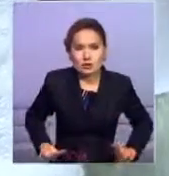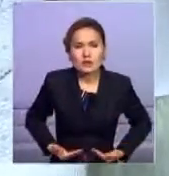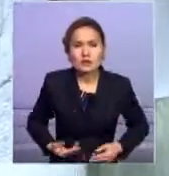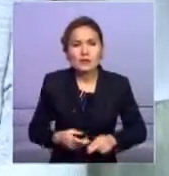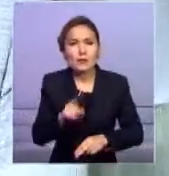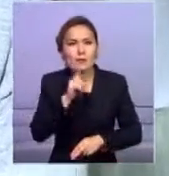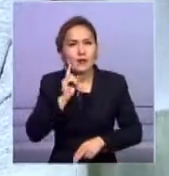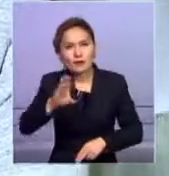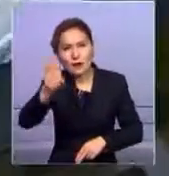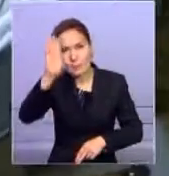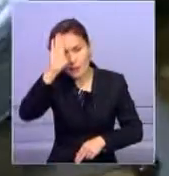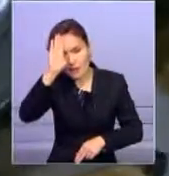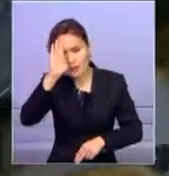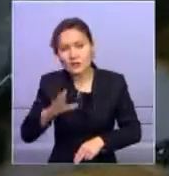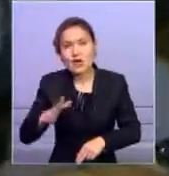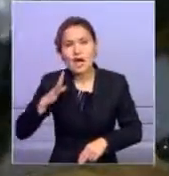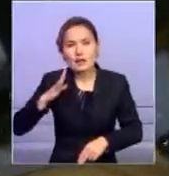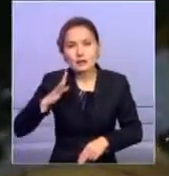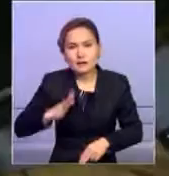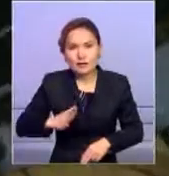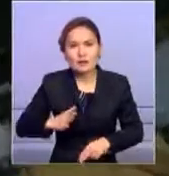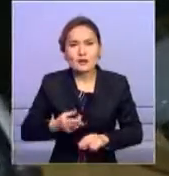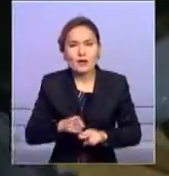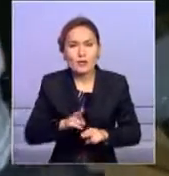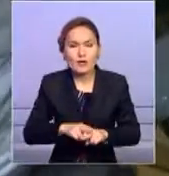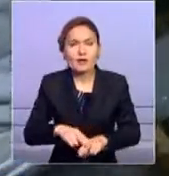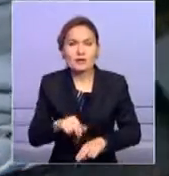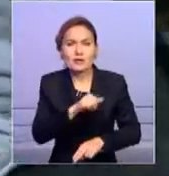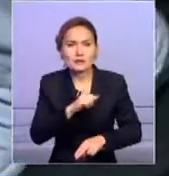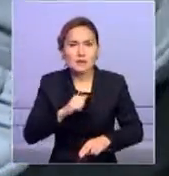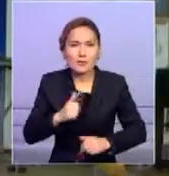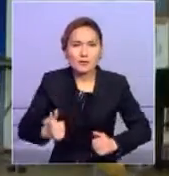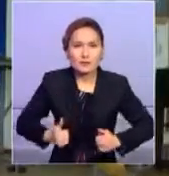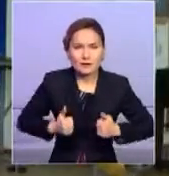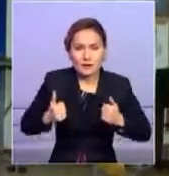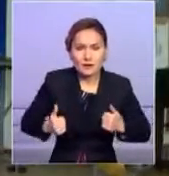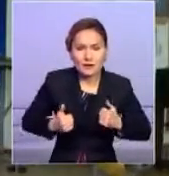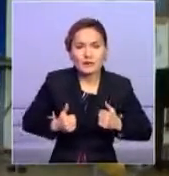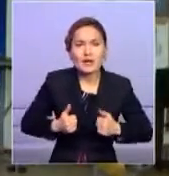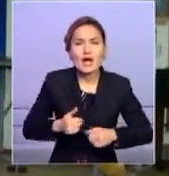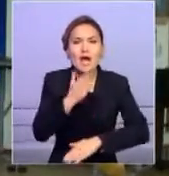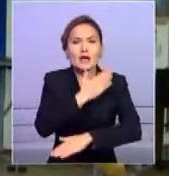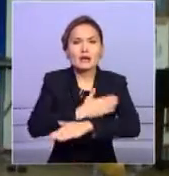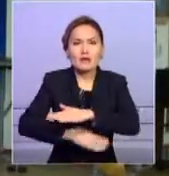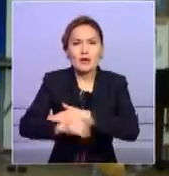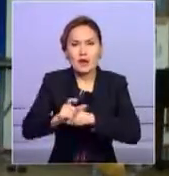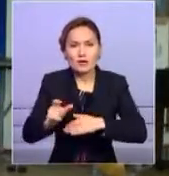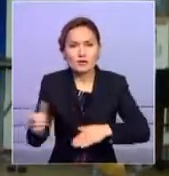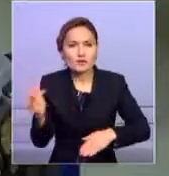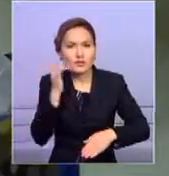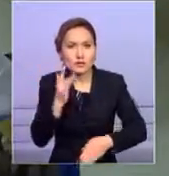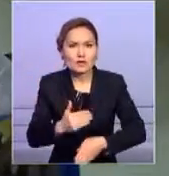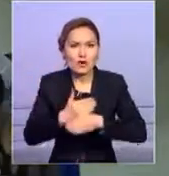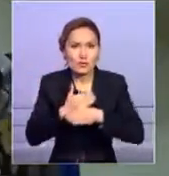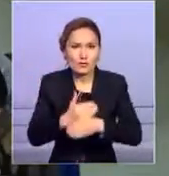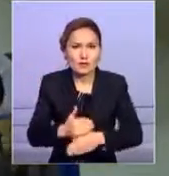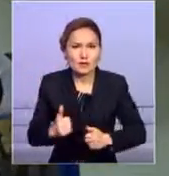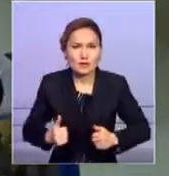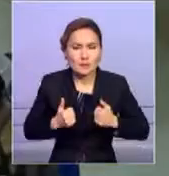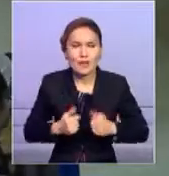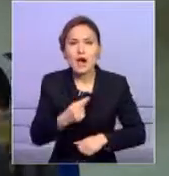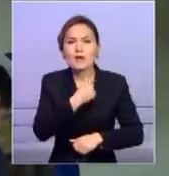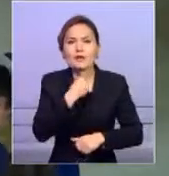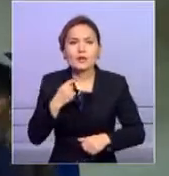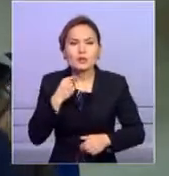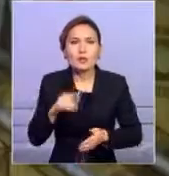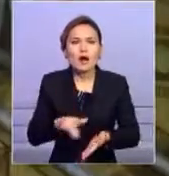келіп түрлі ауыртпалықтарды еңсере білген жас кәсіпкер өзі сияқты мүмкіндігі шектеулі жандарға үнемі көмек қолын созыр.